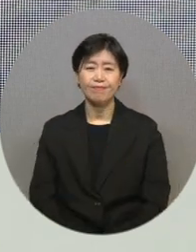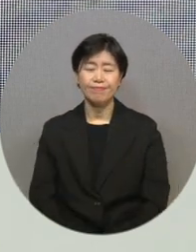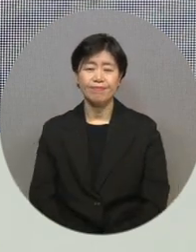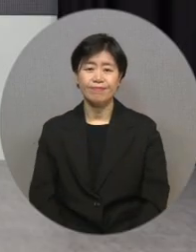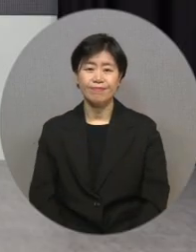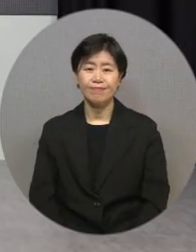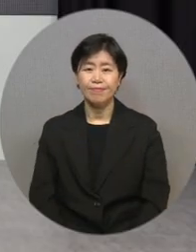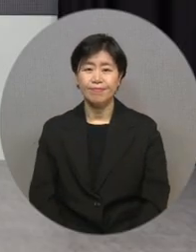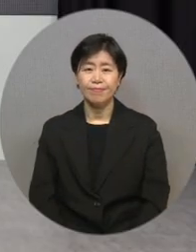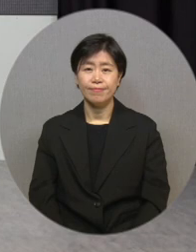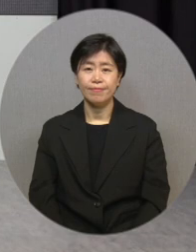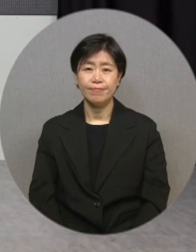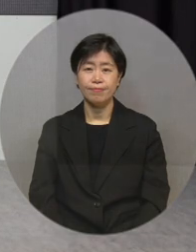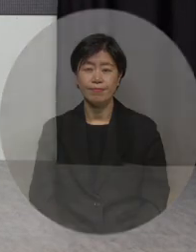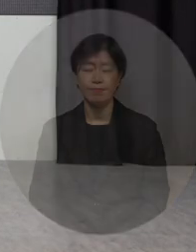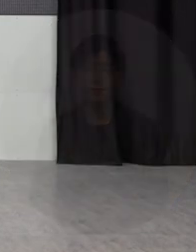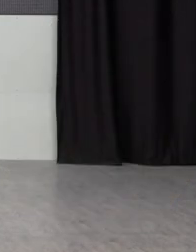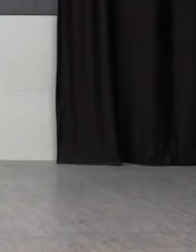복 많이